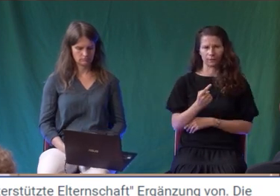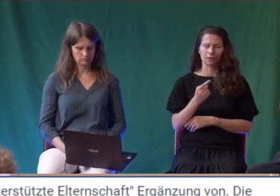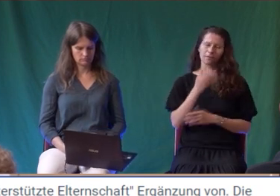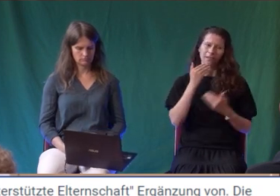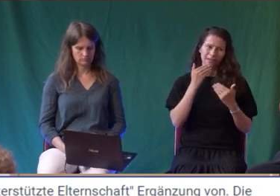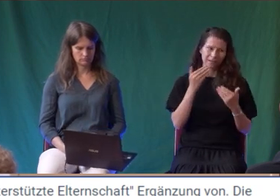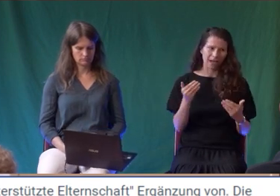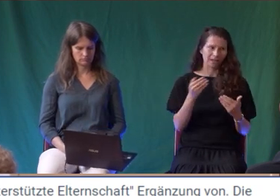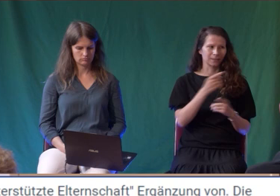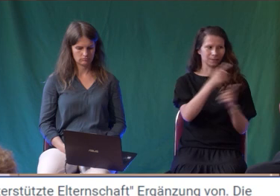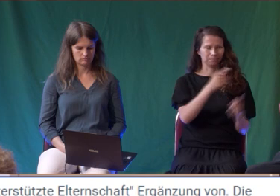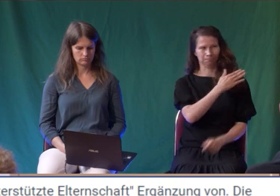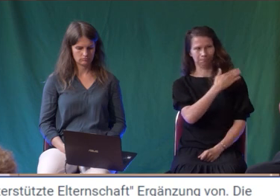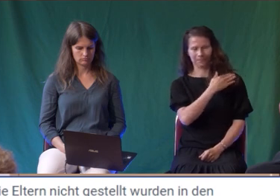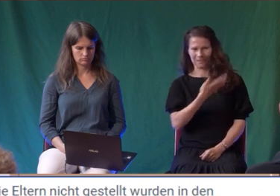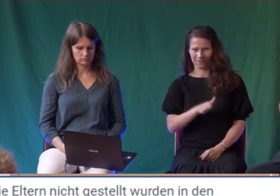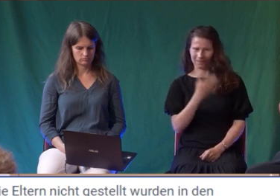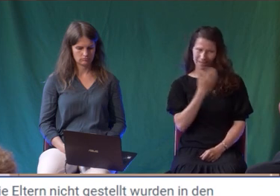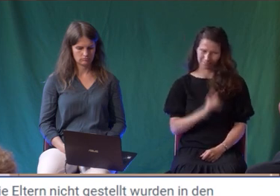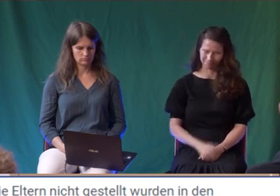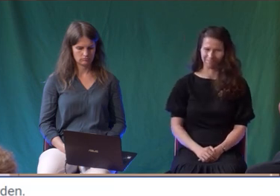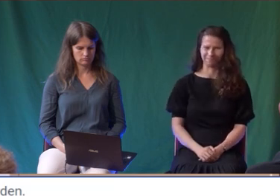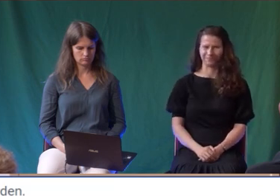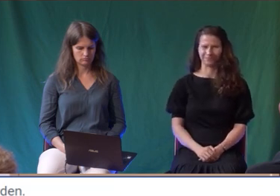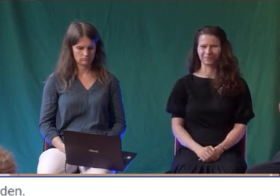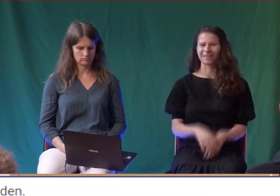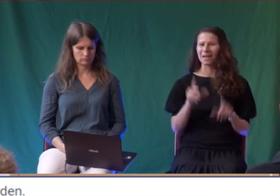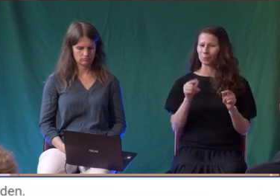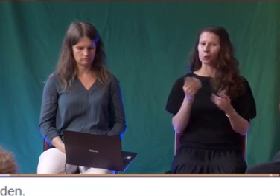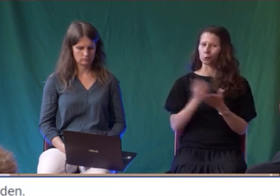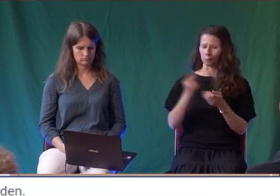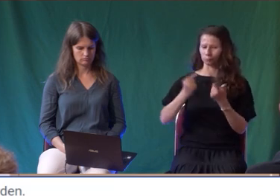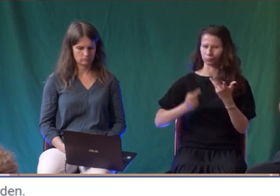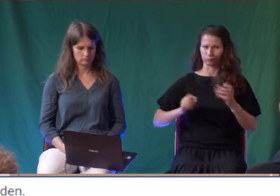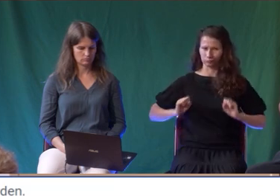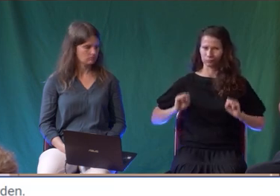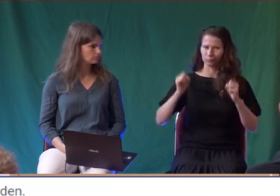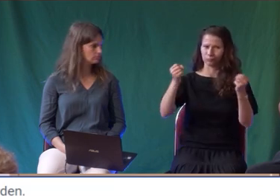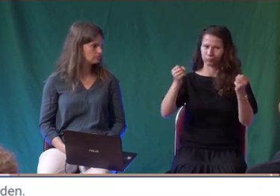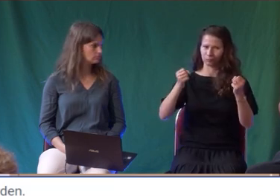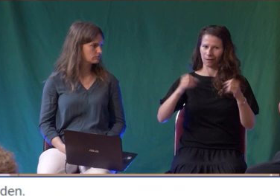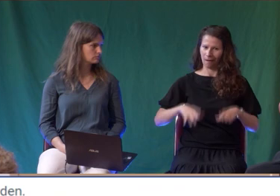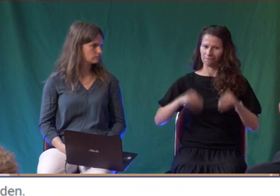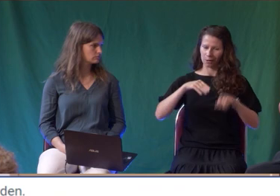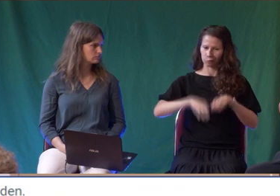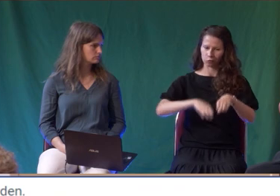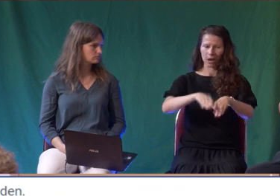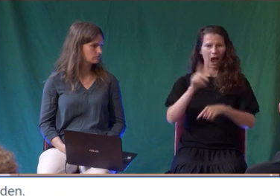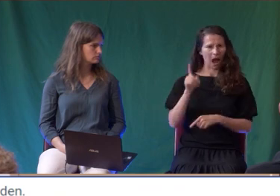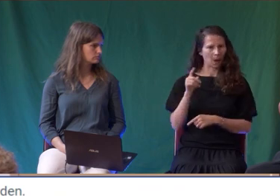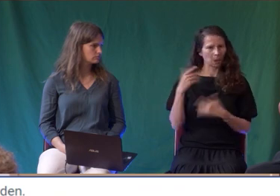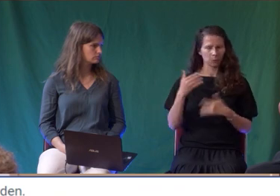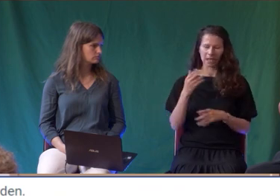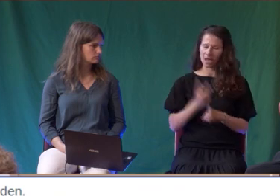um reichen Worte es ist also einiges auf dem Weg gebracht worden aber es gibt immer noch zu viele